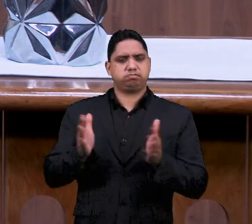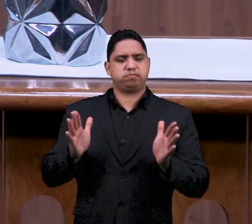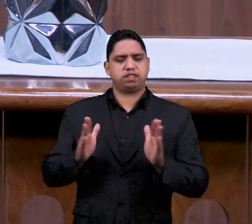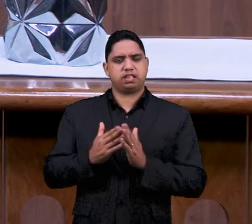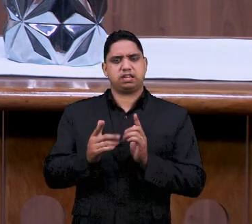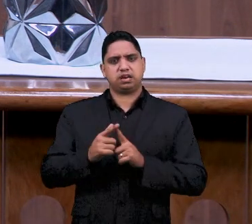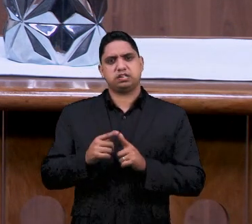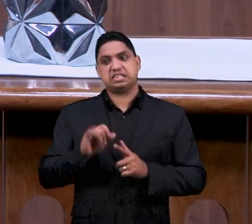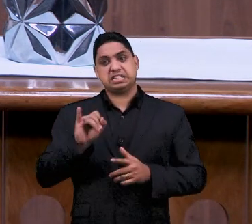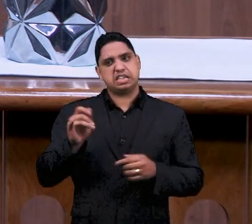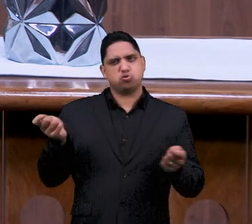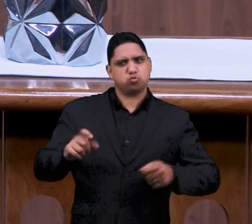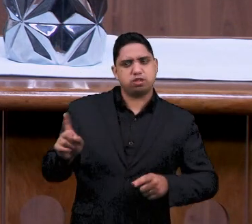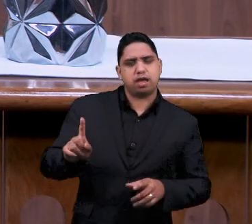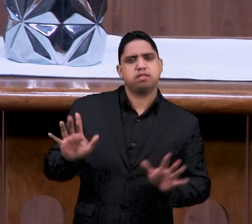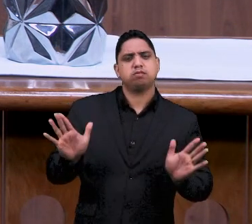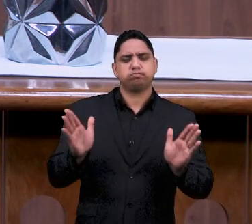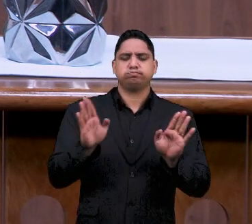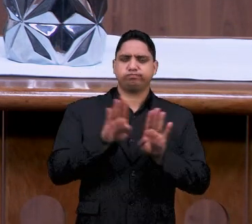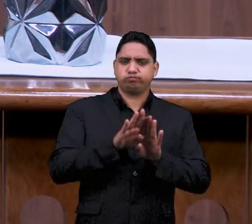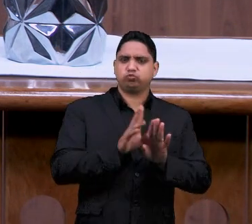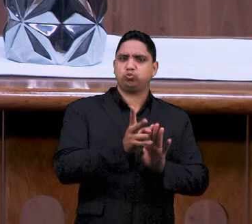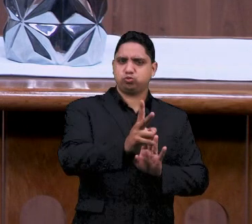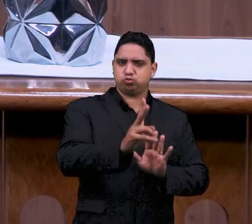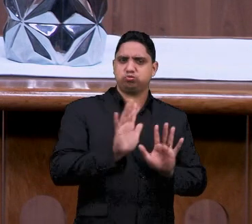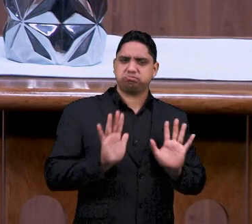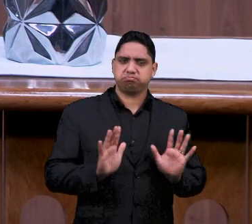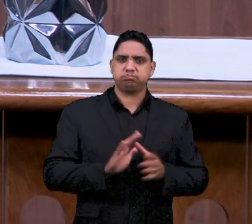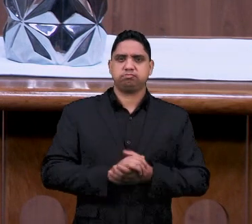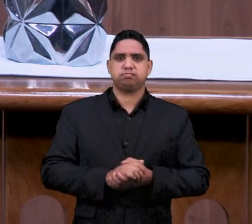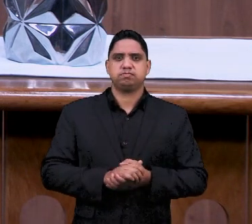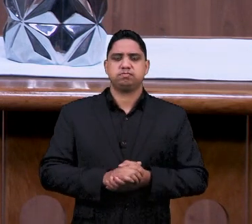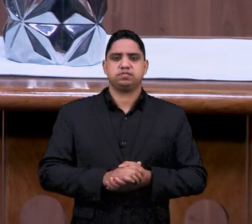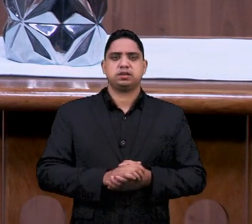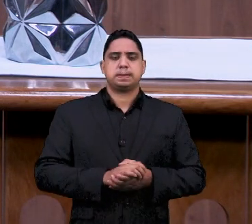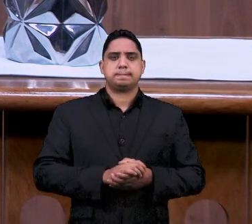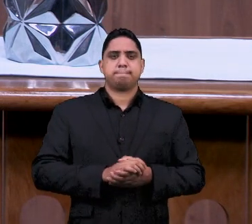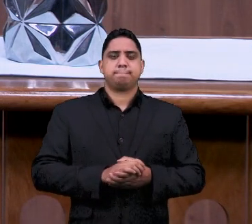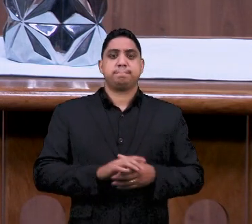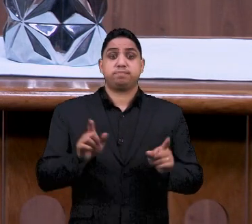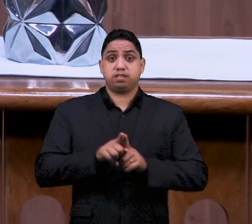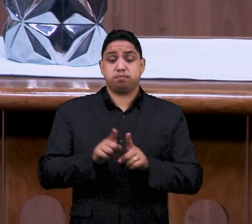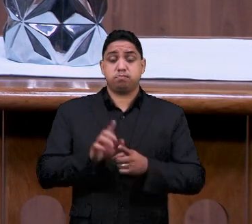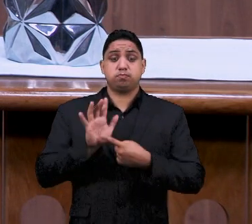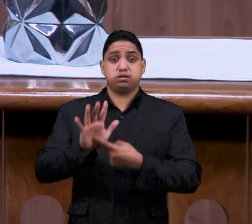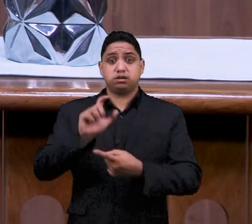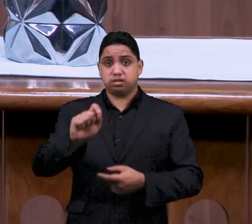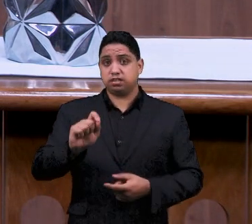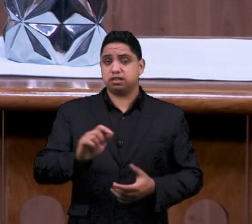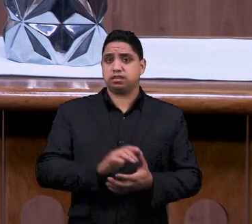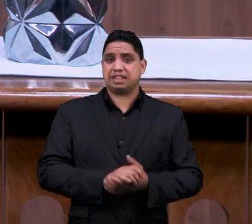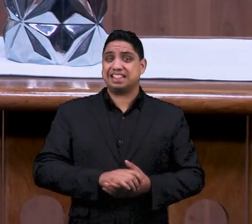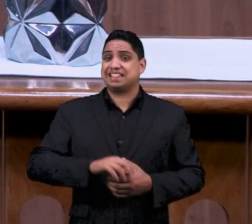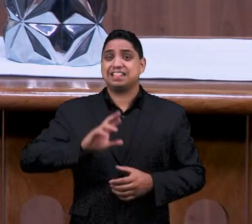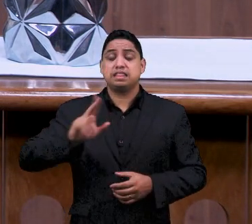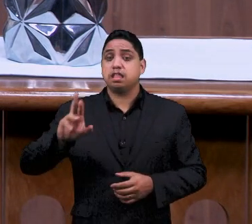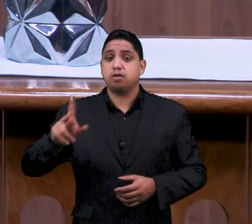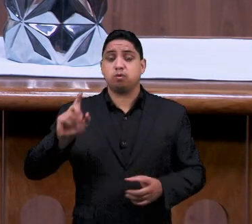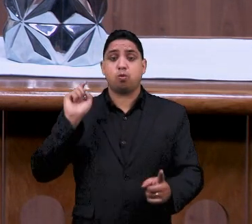pasteurs, sur tous les aspects. Je vais lire le dernier item de la circulaire. Finalement, ce n'est pas